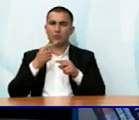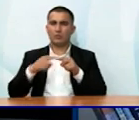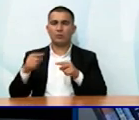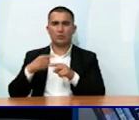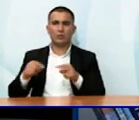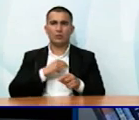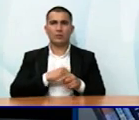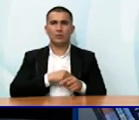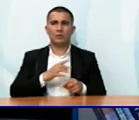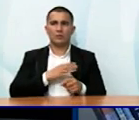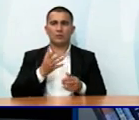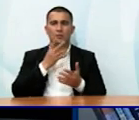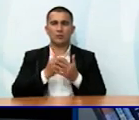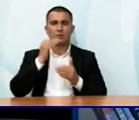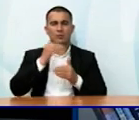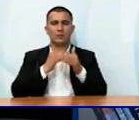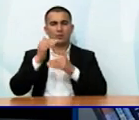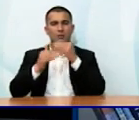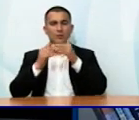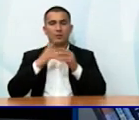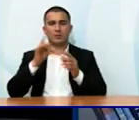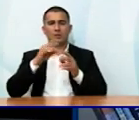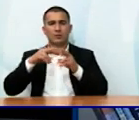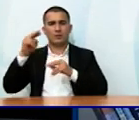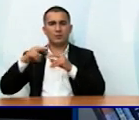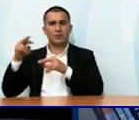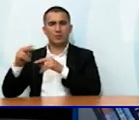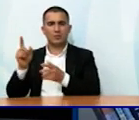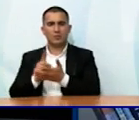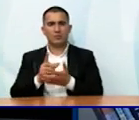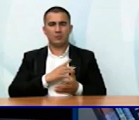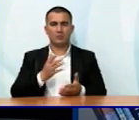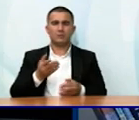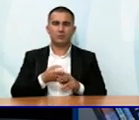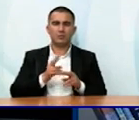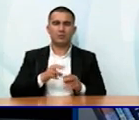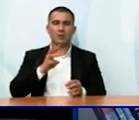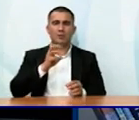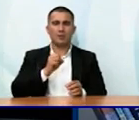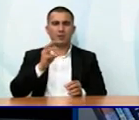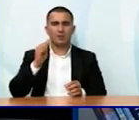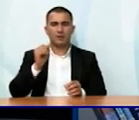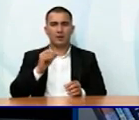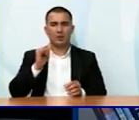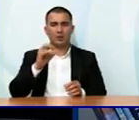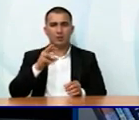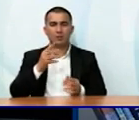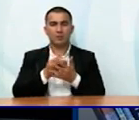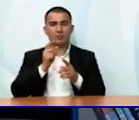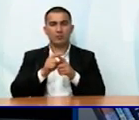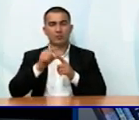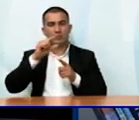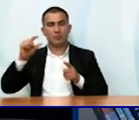cho'ziq bo'lishi kerak. Ust-must aynan bir xil tush kerak. Va bu mafoilun mafoilun faulun qolipiga tushadi va